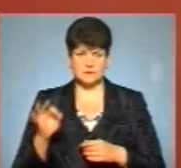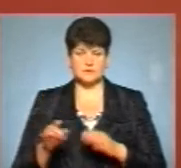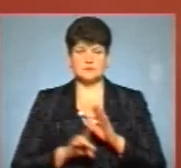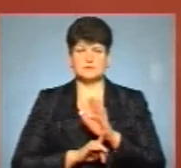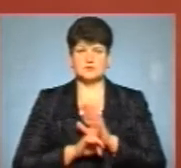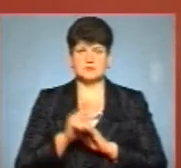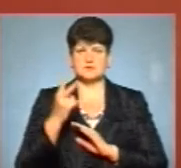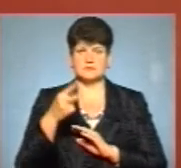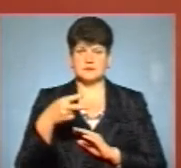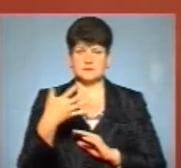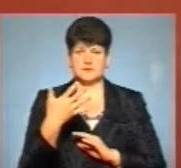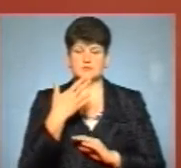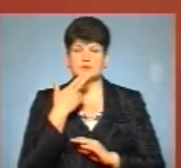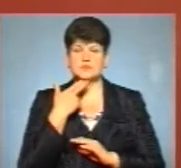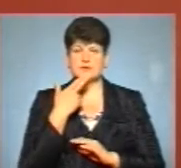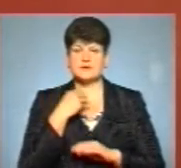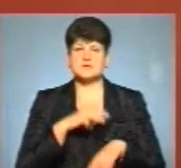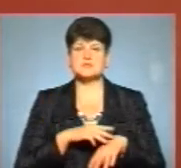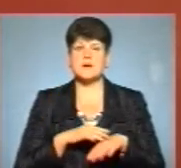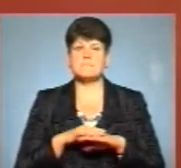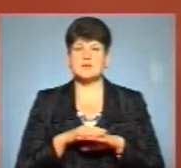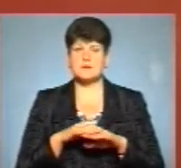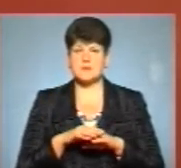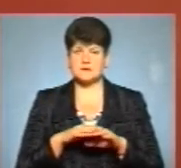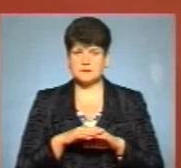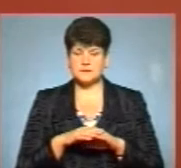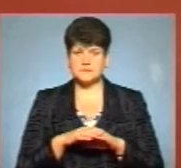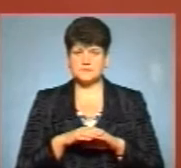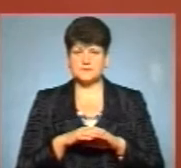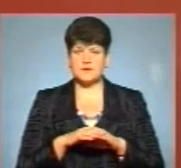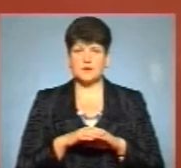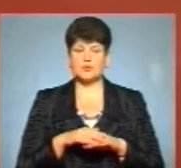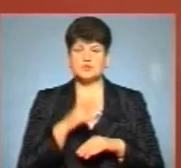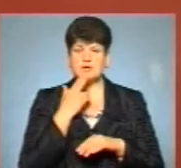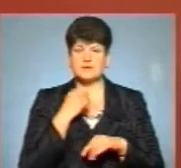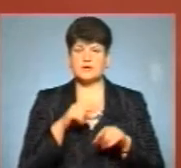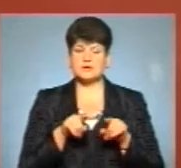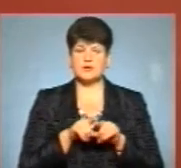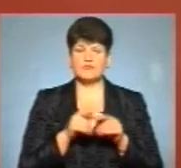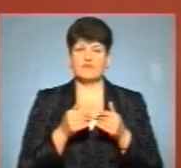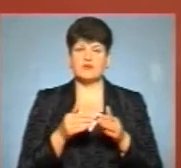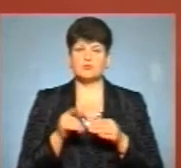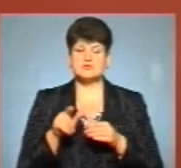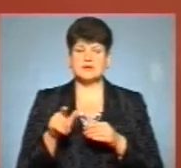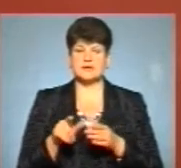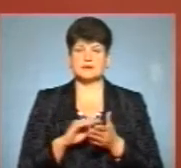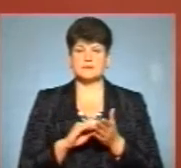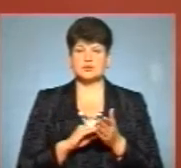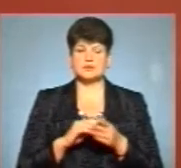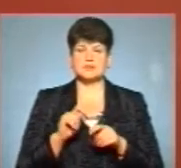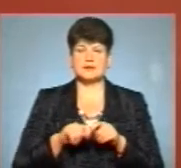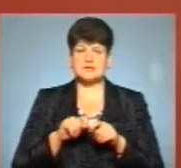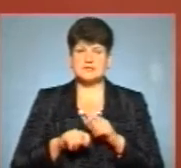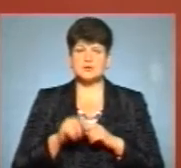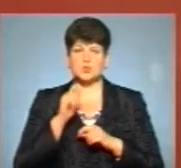розпочнеться 25 червня з математики. А от також у червні випускники шкіл складуть тести з української мови